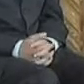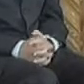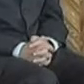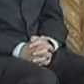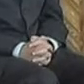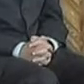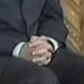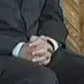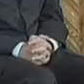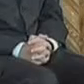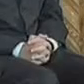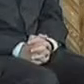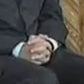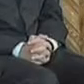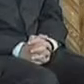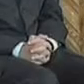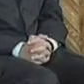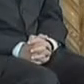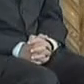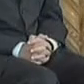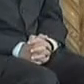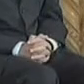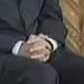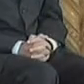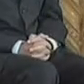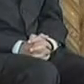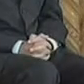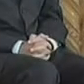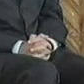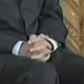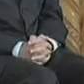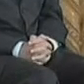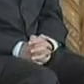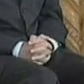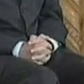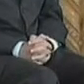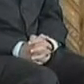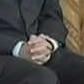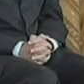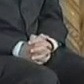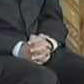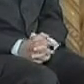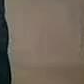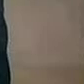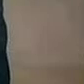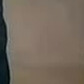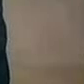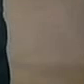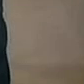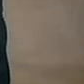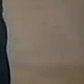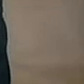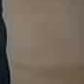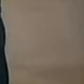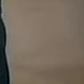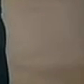งก็อยากจะเน้นในเรื่องของคุณภาพการเรียนการสอนเพราะว่านี่คือหัวใจนะครับเป็นหัวใจในการจะไปแก้ปัญหาอีกห